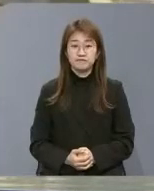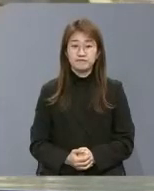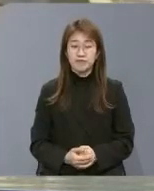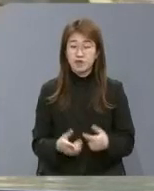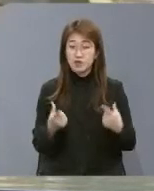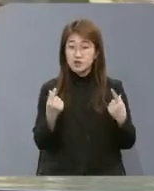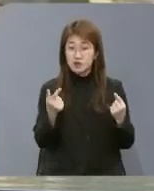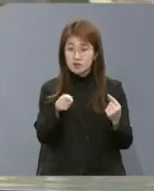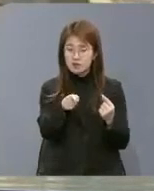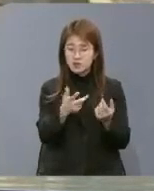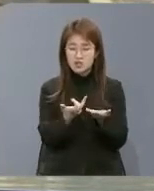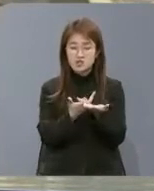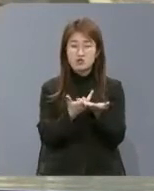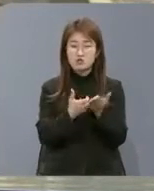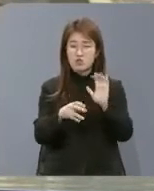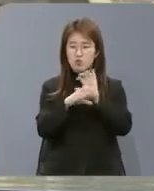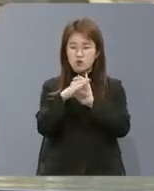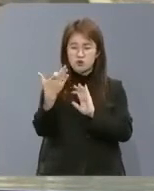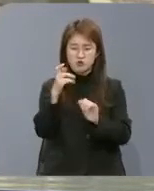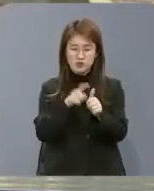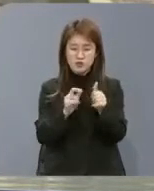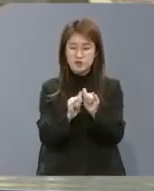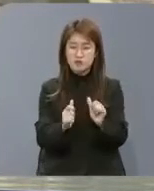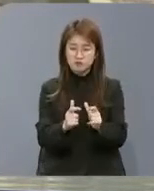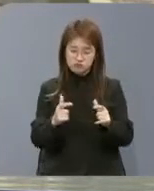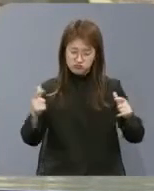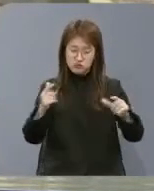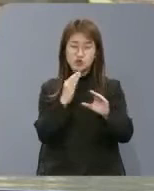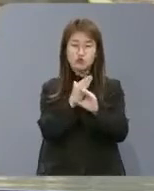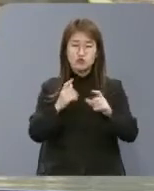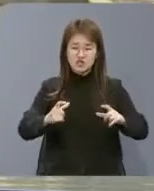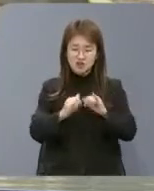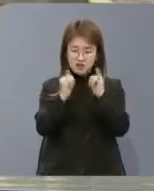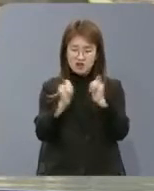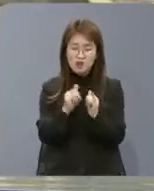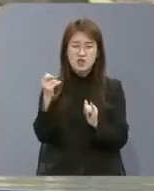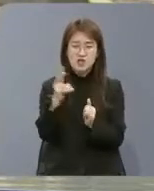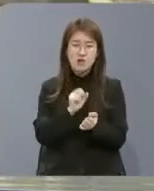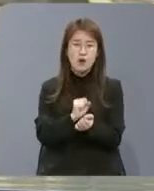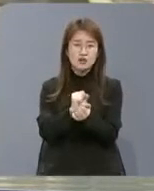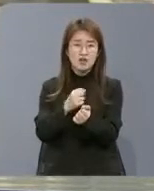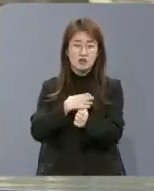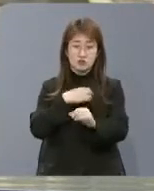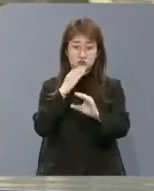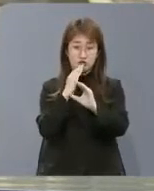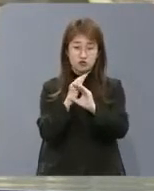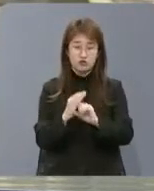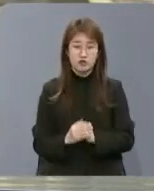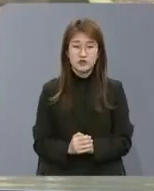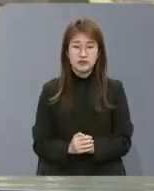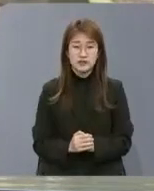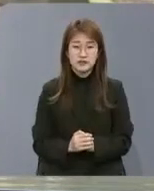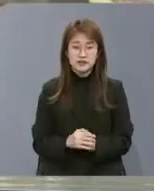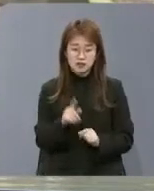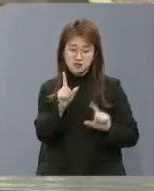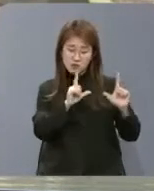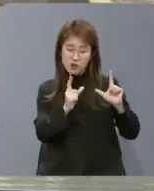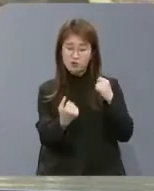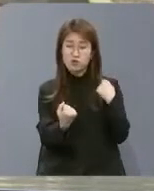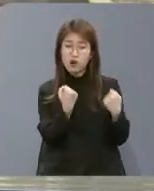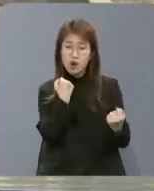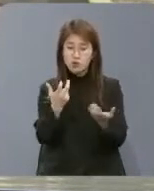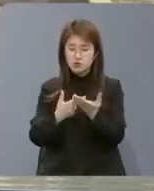이처럼 제주에서 코로나19 확진자가 급증하면서 지역사회 재확산 우려가 커지고 있습니다. 이런 상황에도